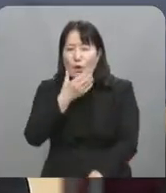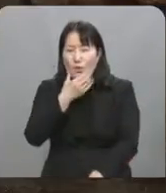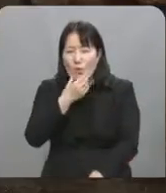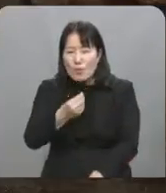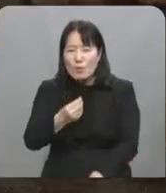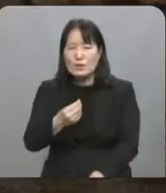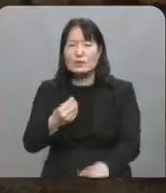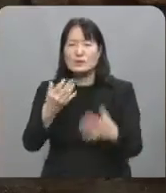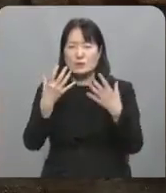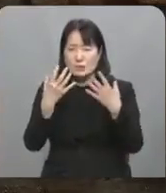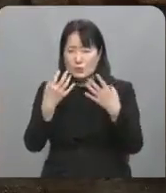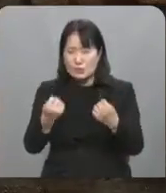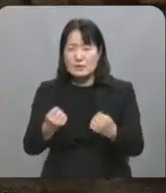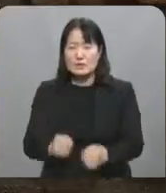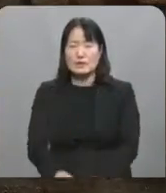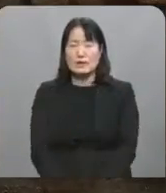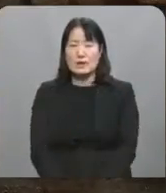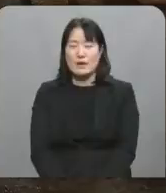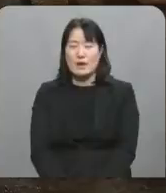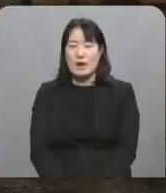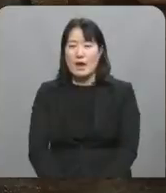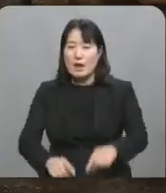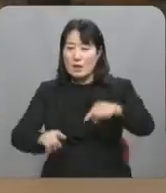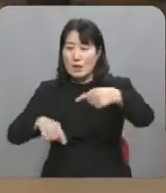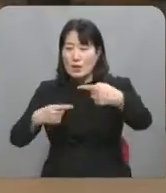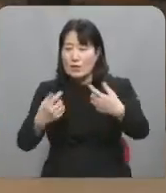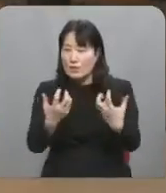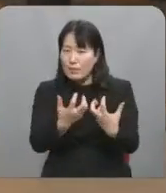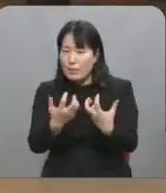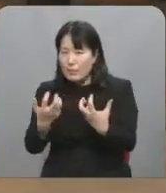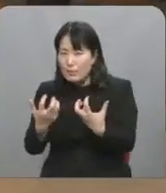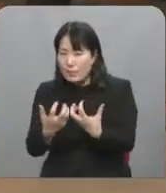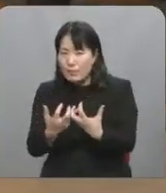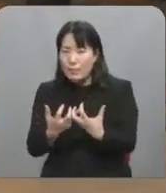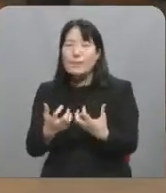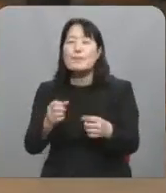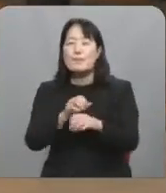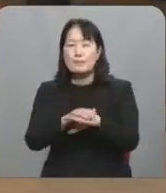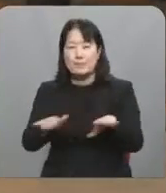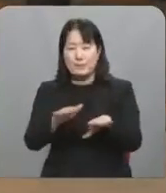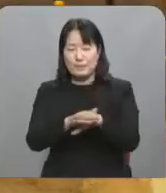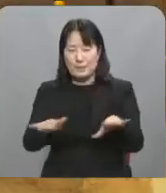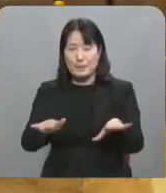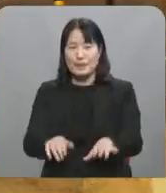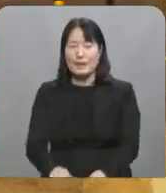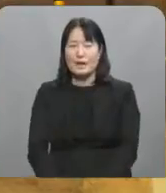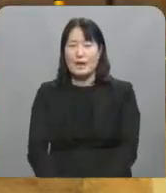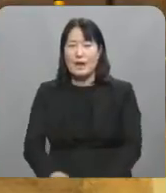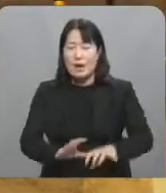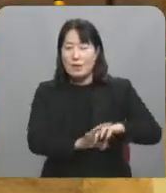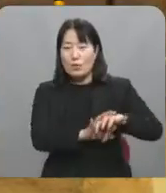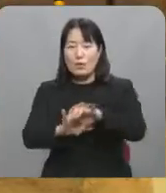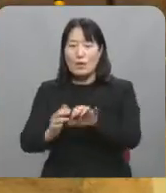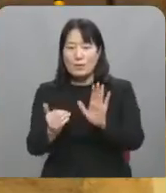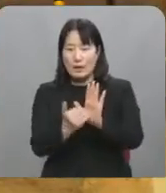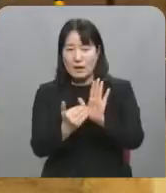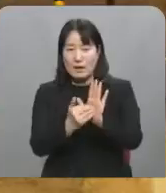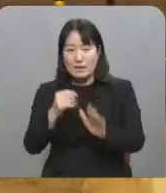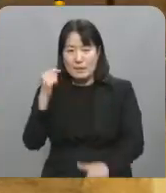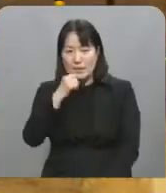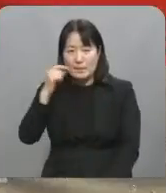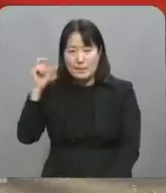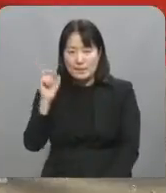좋겠어요. 우려했던 새해 해맞이 혼잡은 무사히 넘겼지만 코로나19 방역 활동은 여전히